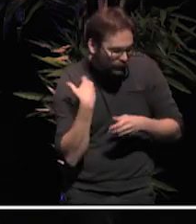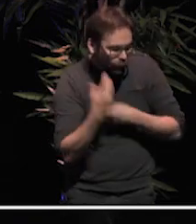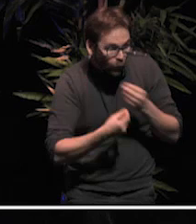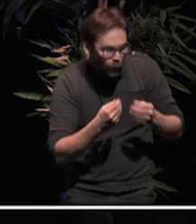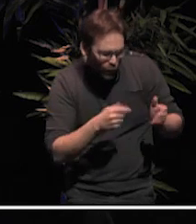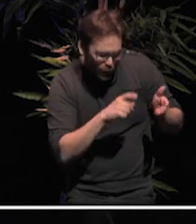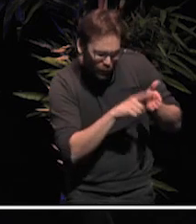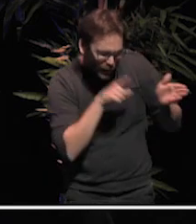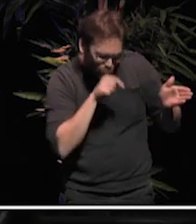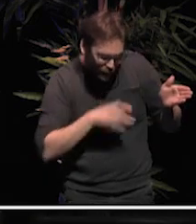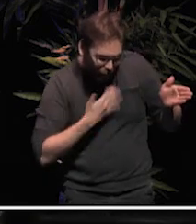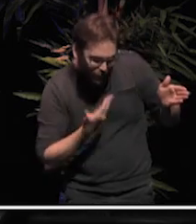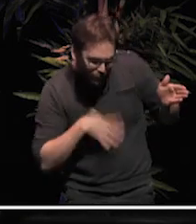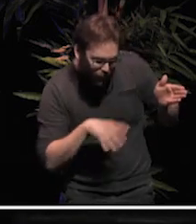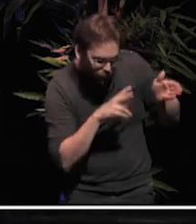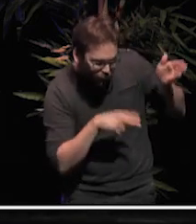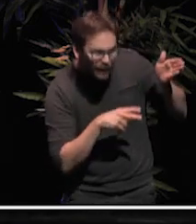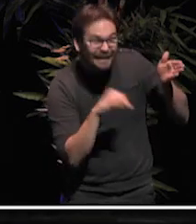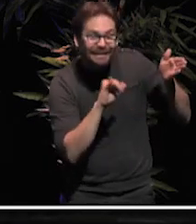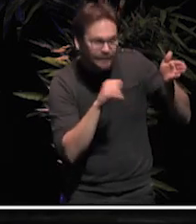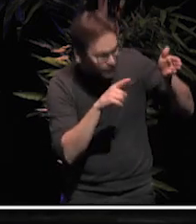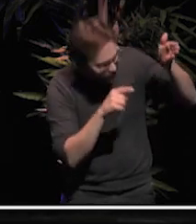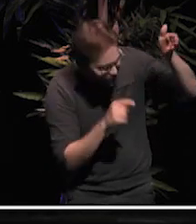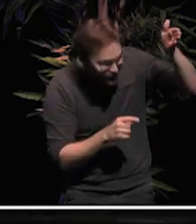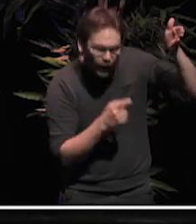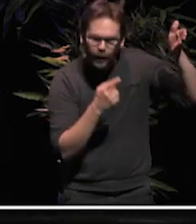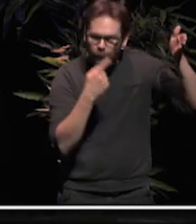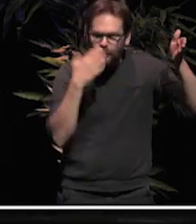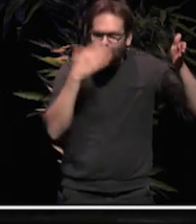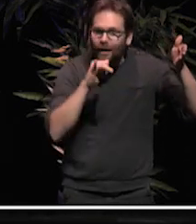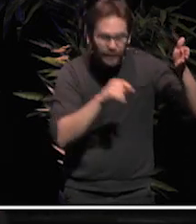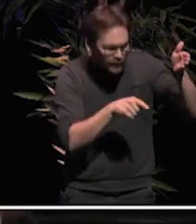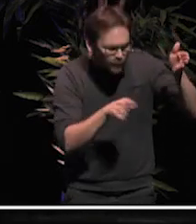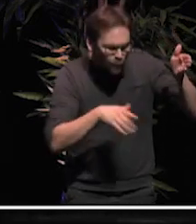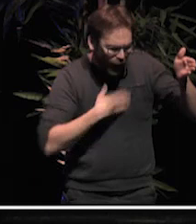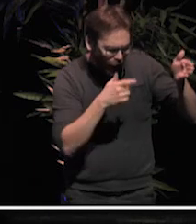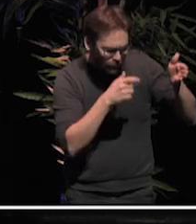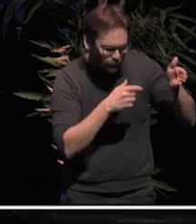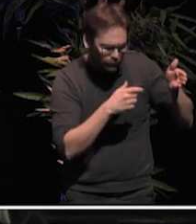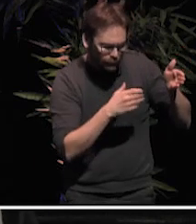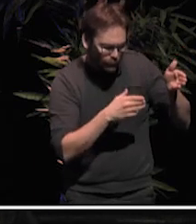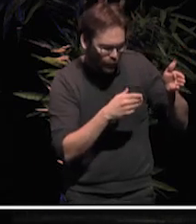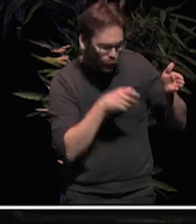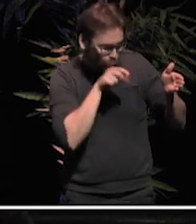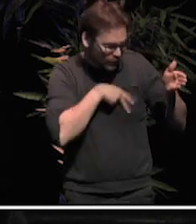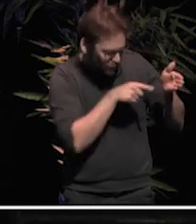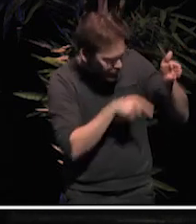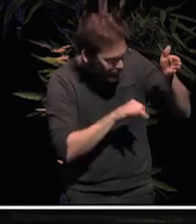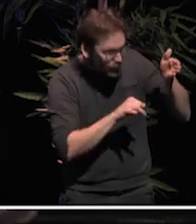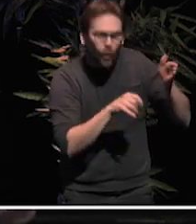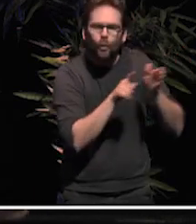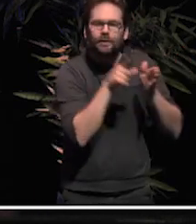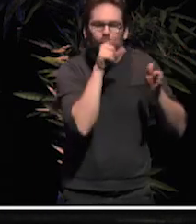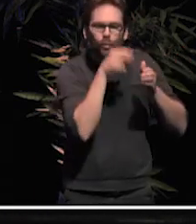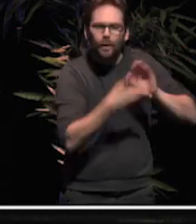tel tweet. Et je vais regarder qui ils sont, pour me permettre de savoir qui sont ces gens qui ont aimé ce tweet, ceux qui l'ont retweeté. Je regarde toujours les gens qui